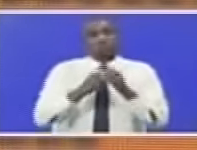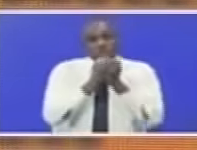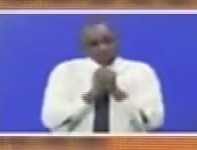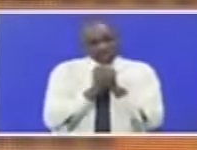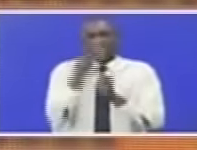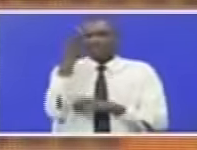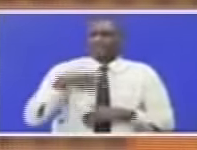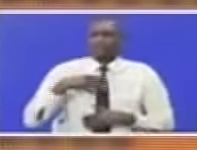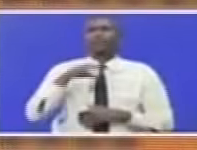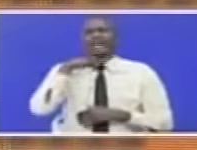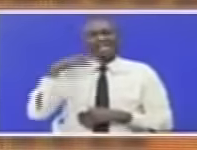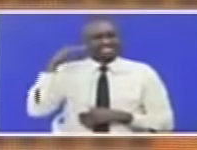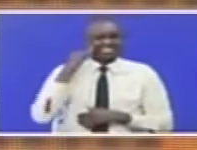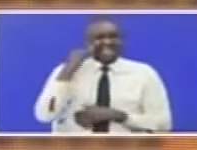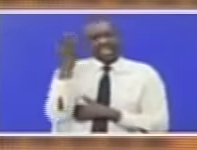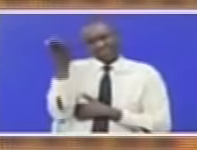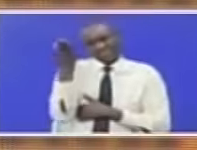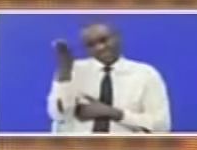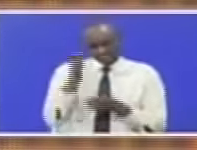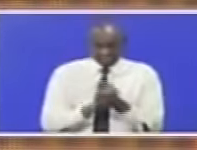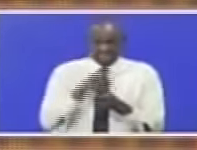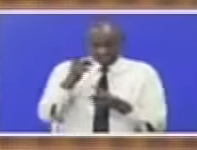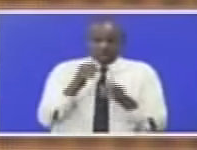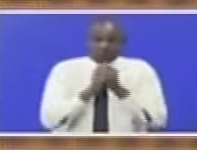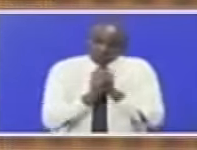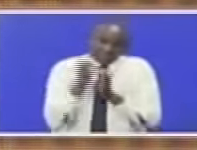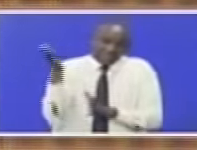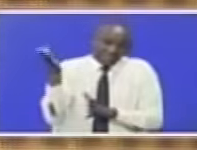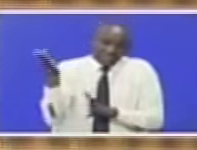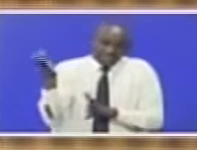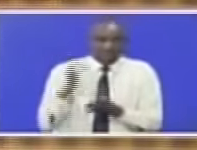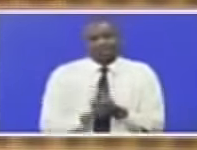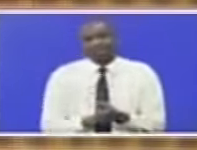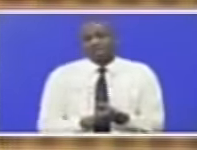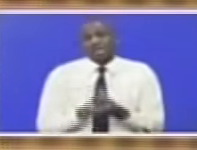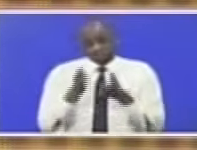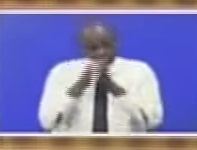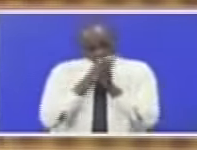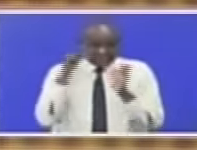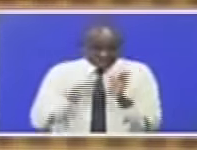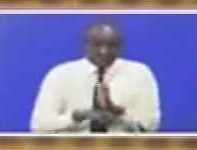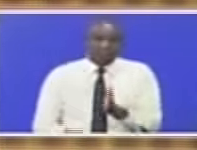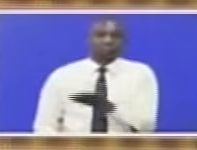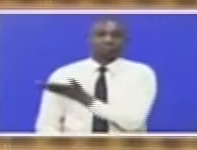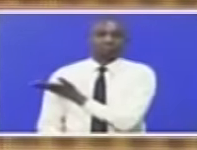watatu walawa kwenye maand amano mjini siaya na kisumu Siku chache zilizopo